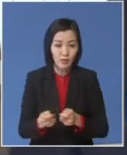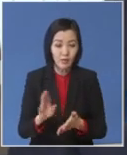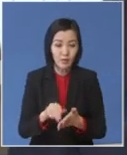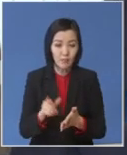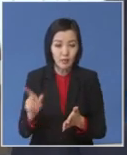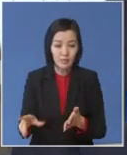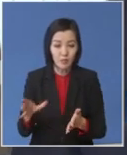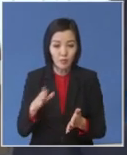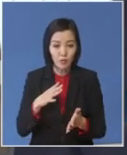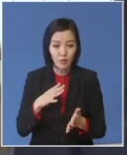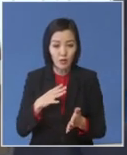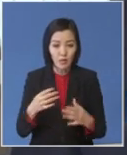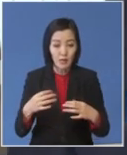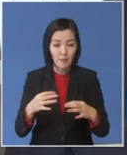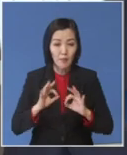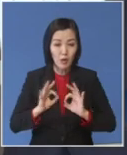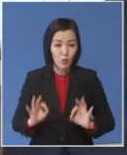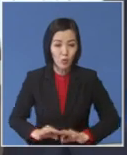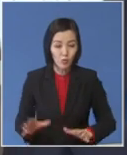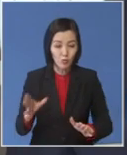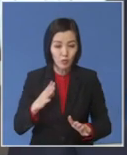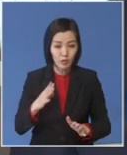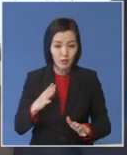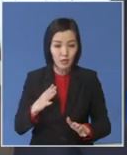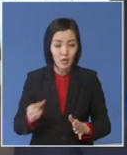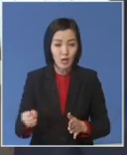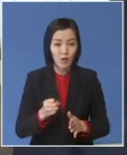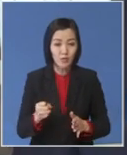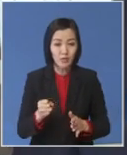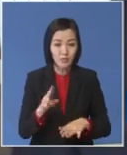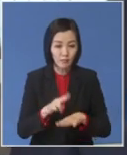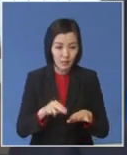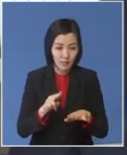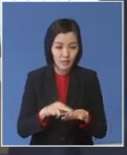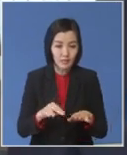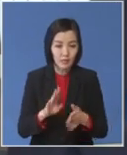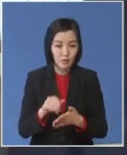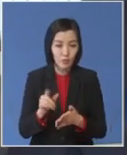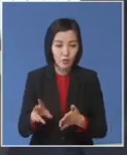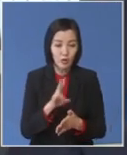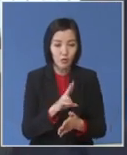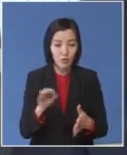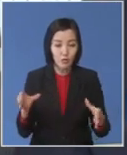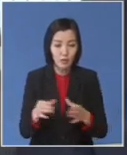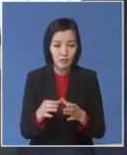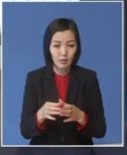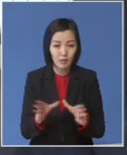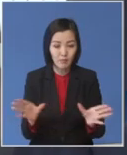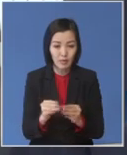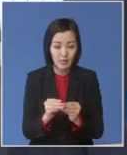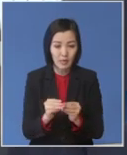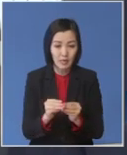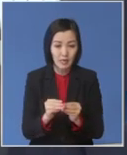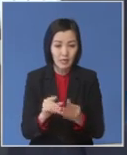болды. Сосын прокурор, ауданның прокуроры, ауданның начальник милиция, Нұротан, бәріміз осындай бір жерде отырып,